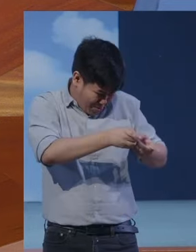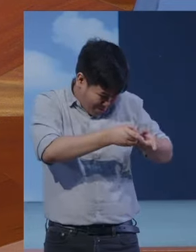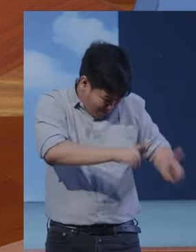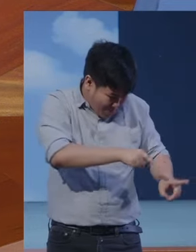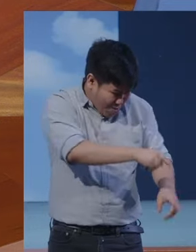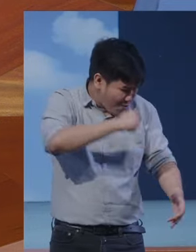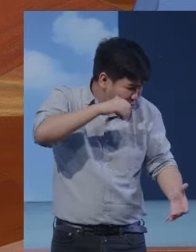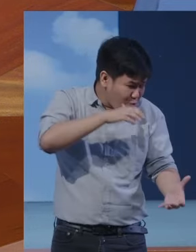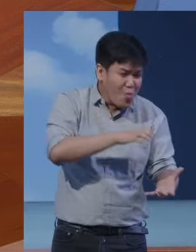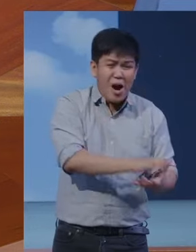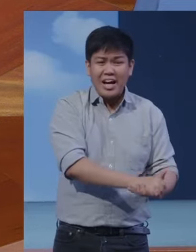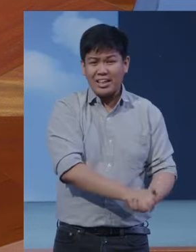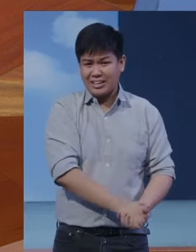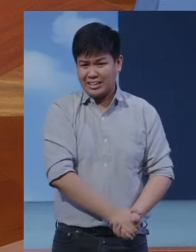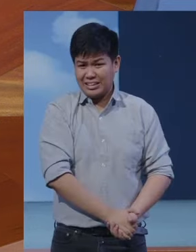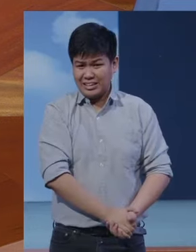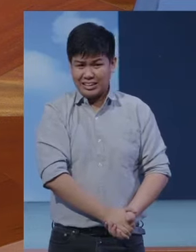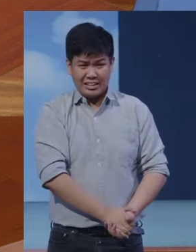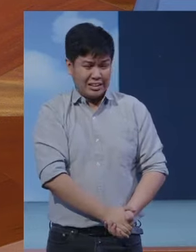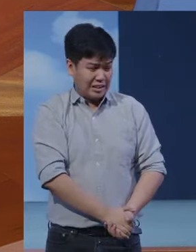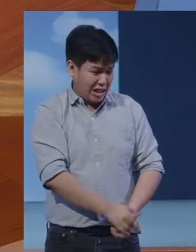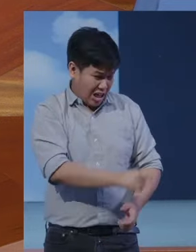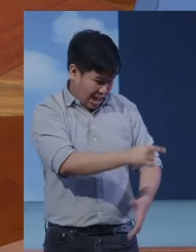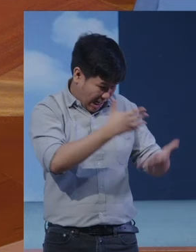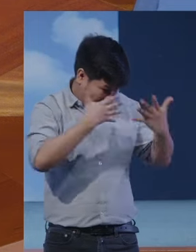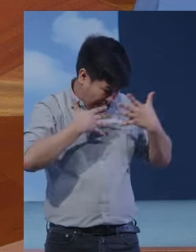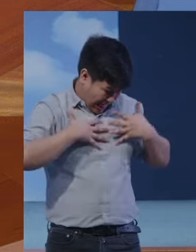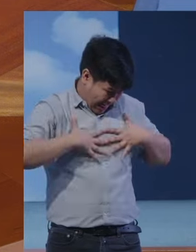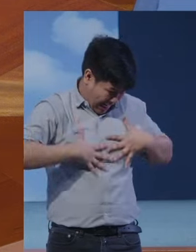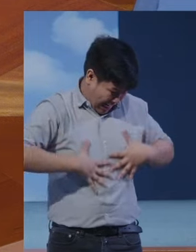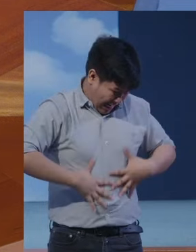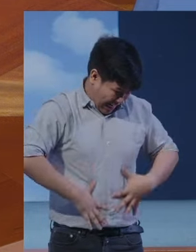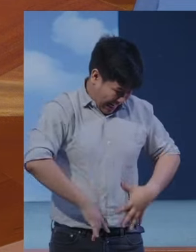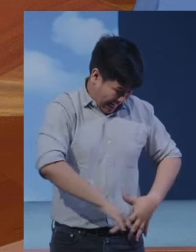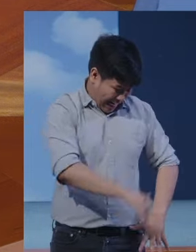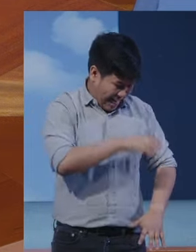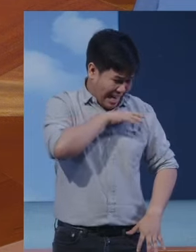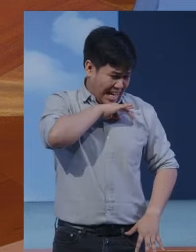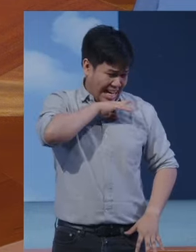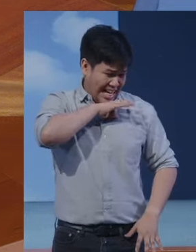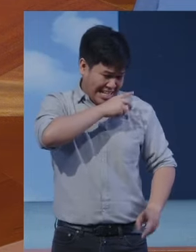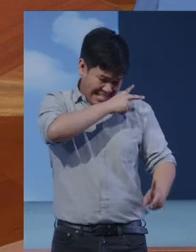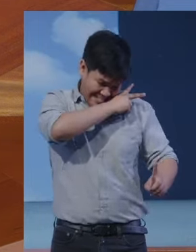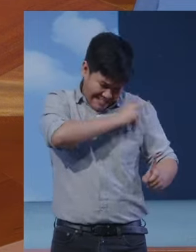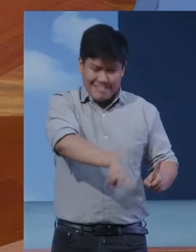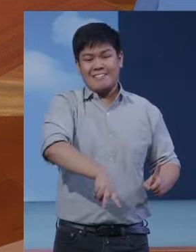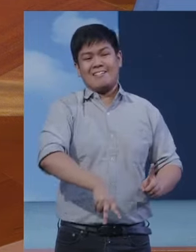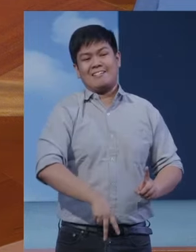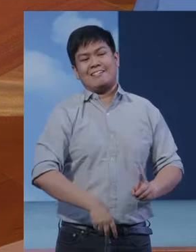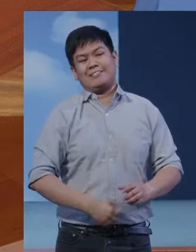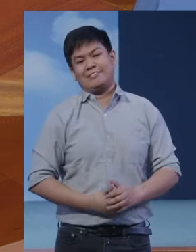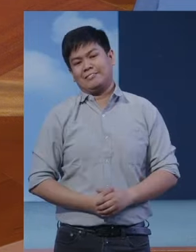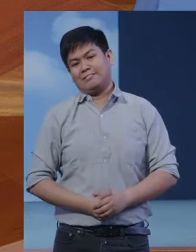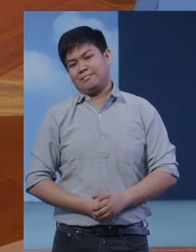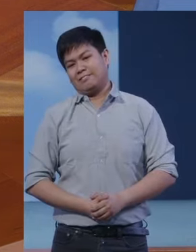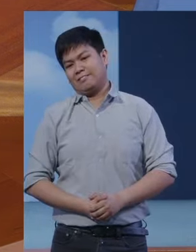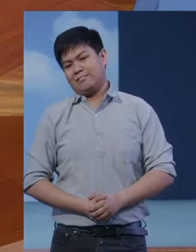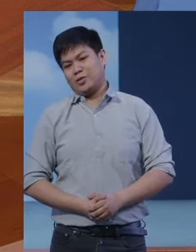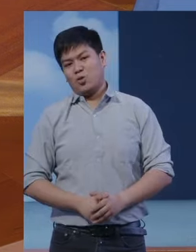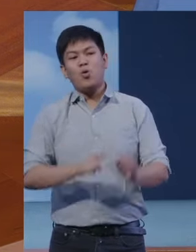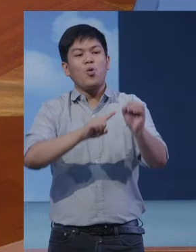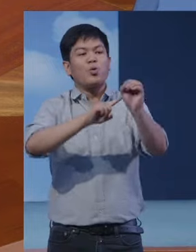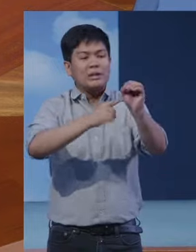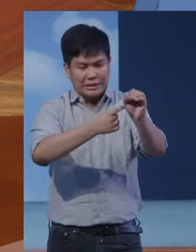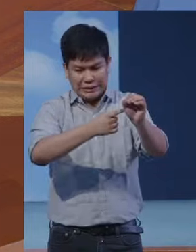wife who covers his garment with violence ganon po ang original na translation